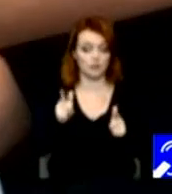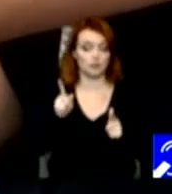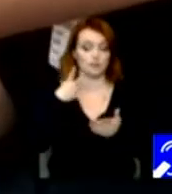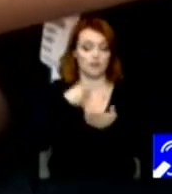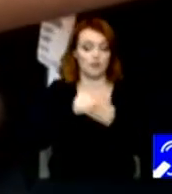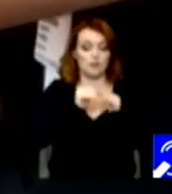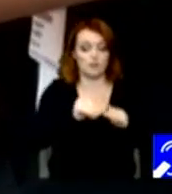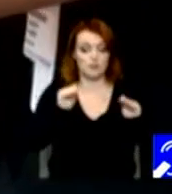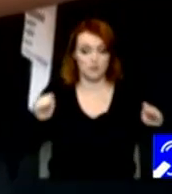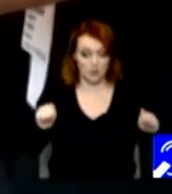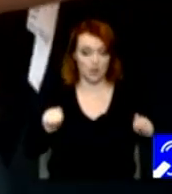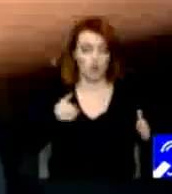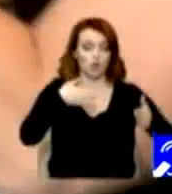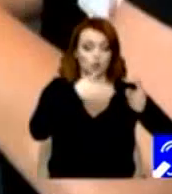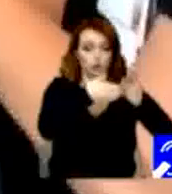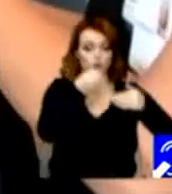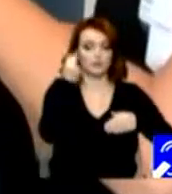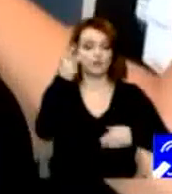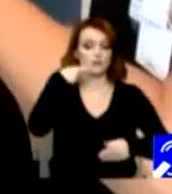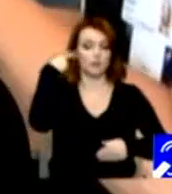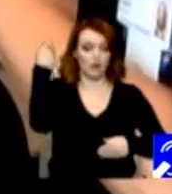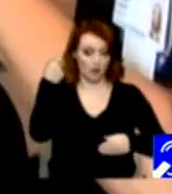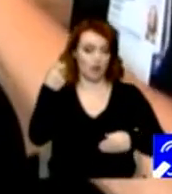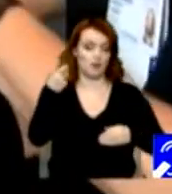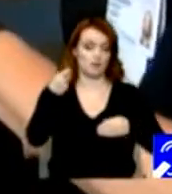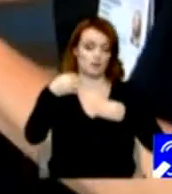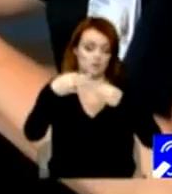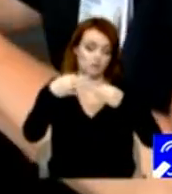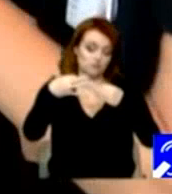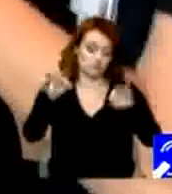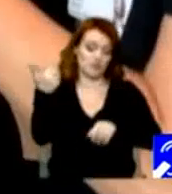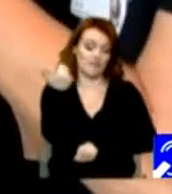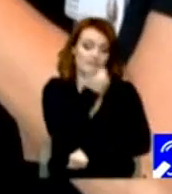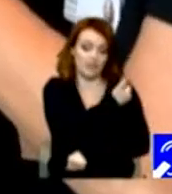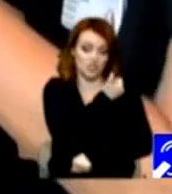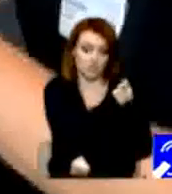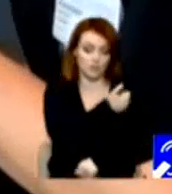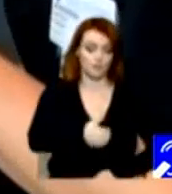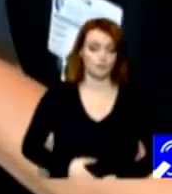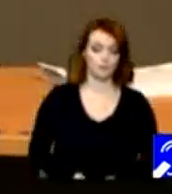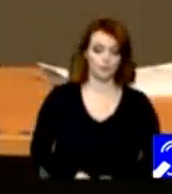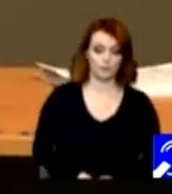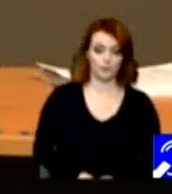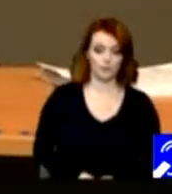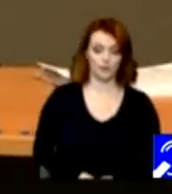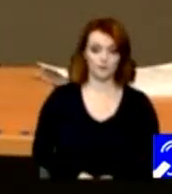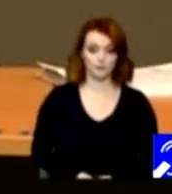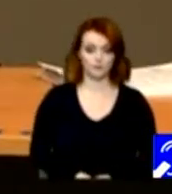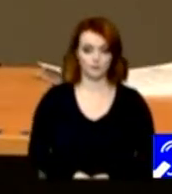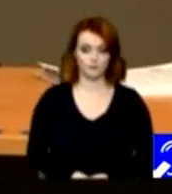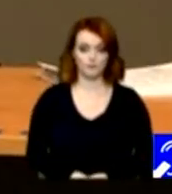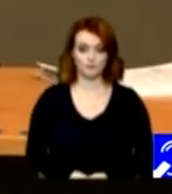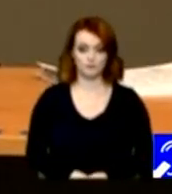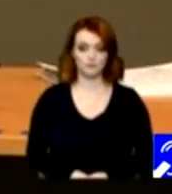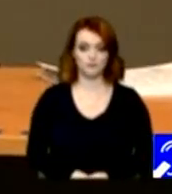o cerere în această privință și un acord în format după care se va administra vaccinul și vor fi desemnate cele